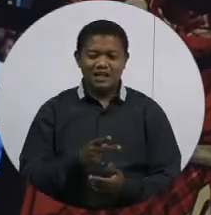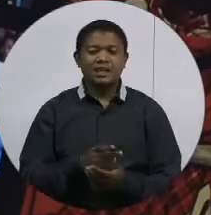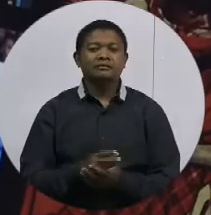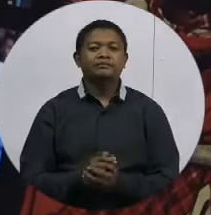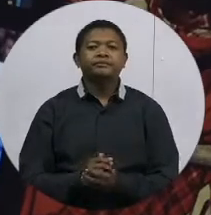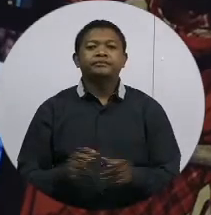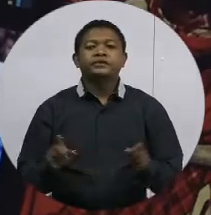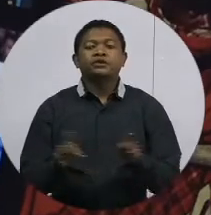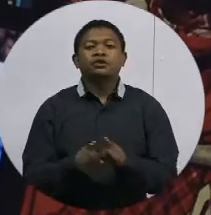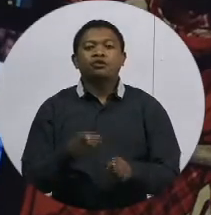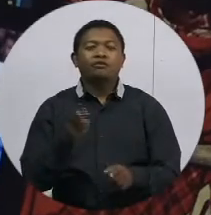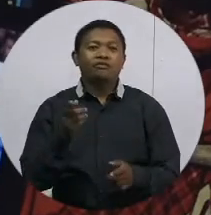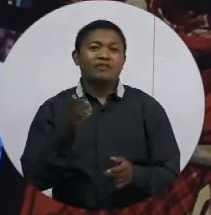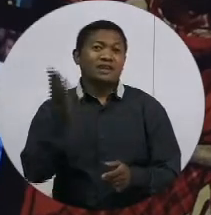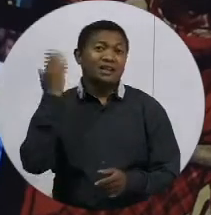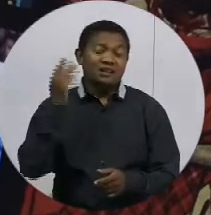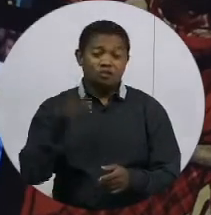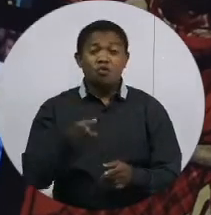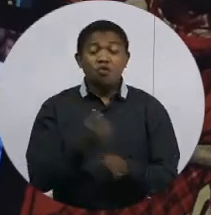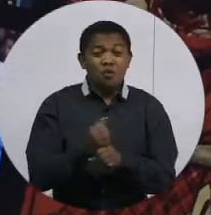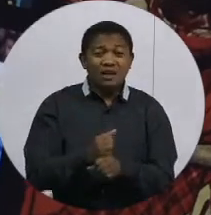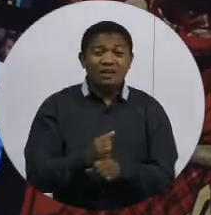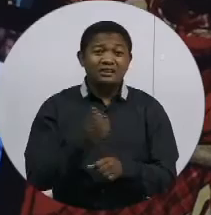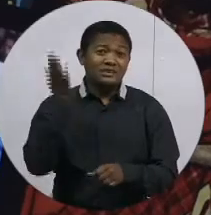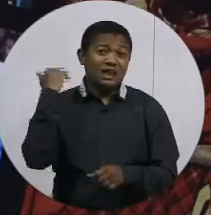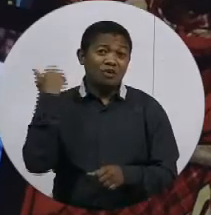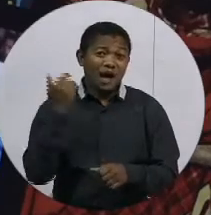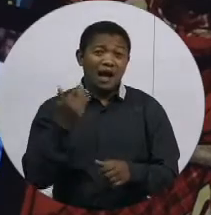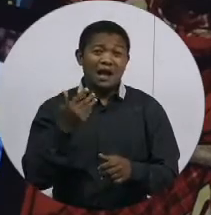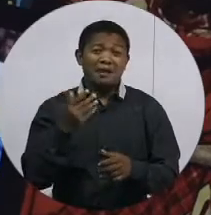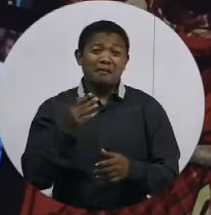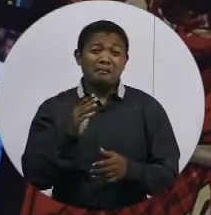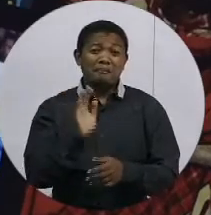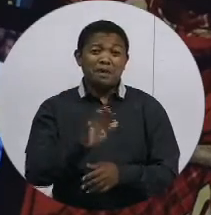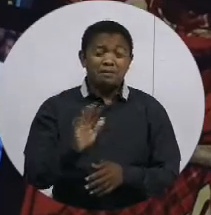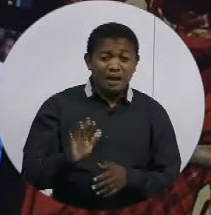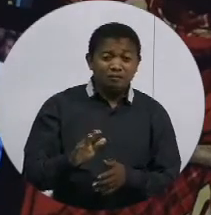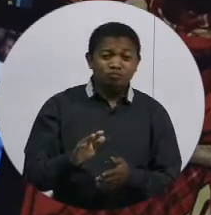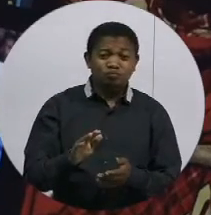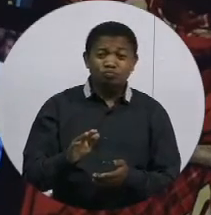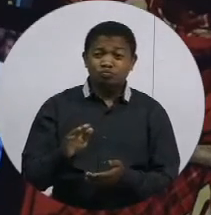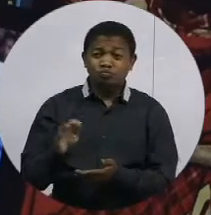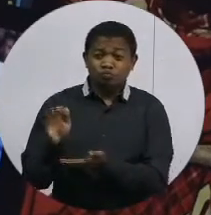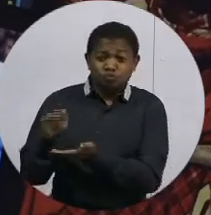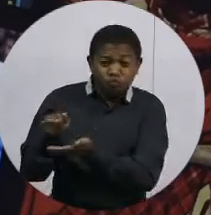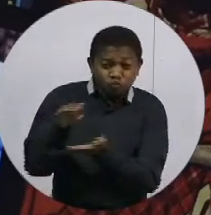somary nitohana elaela rehefa vokatr'izay ezaka natao anafanganana an'ilay